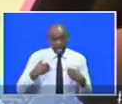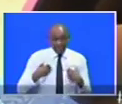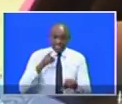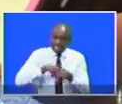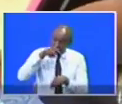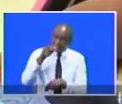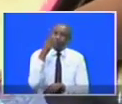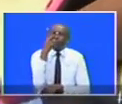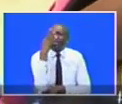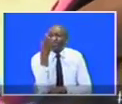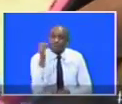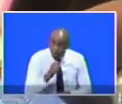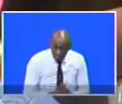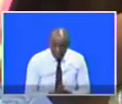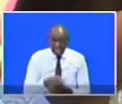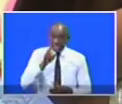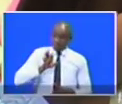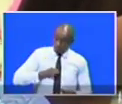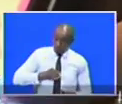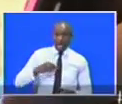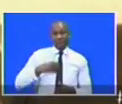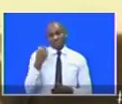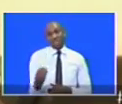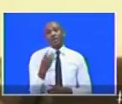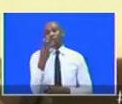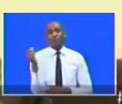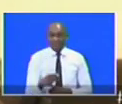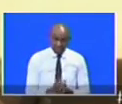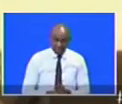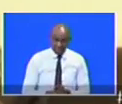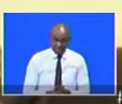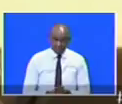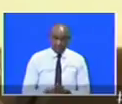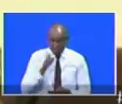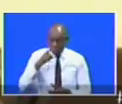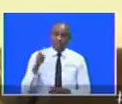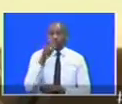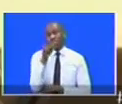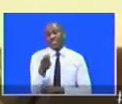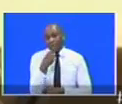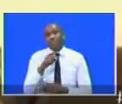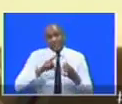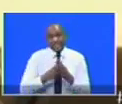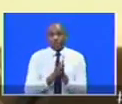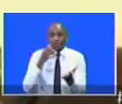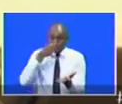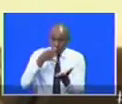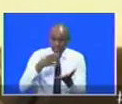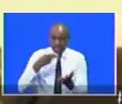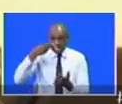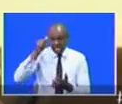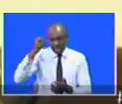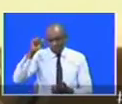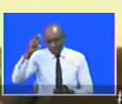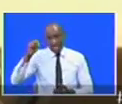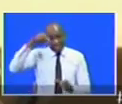umri wa miaka 23 na ni mama wa mtoto wa miezi 4. Nika smoke weed, nikaanza kuweka hiyo heroin